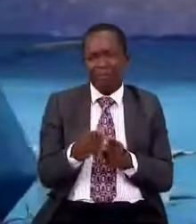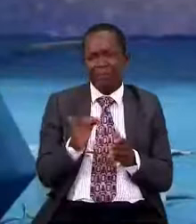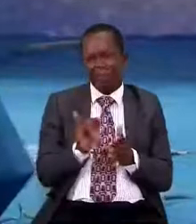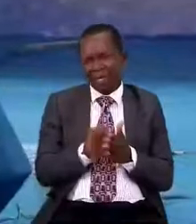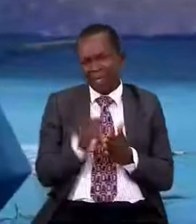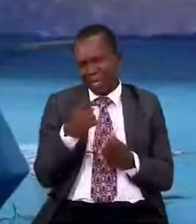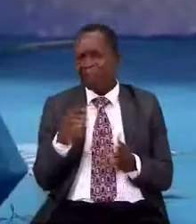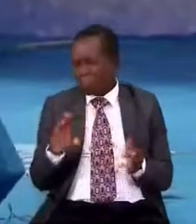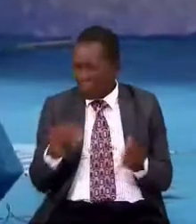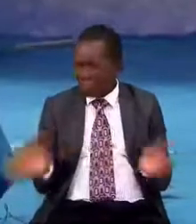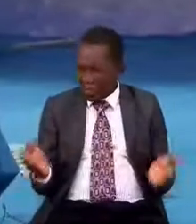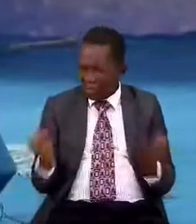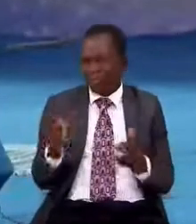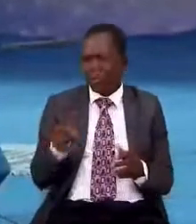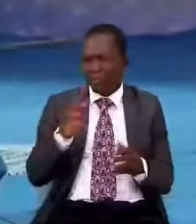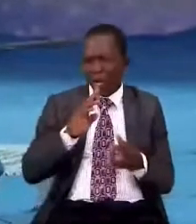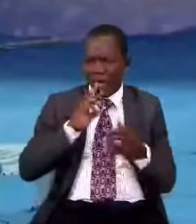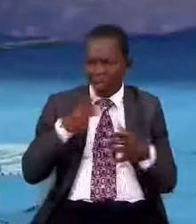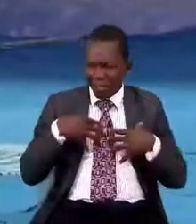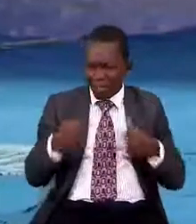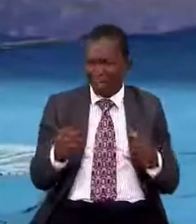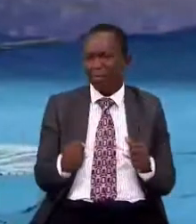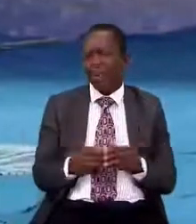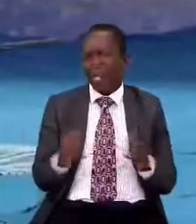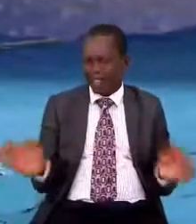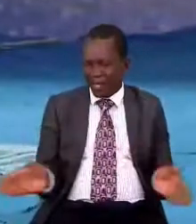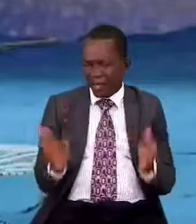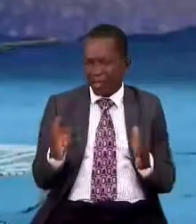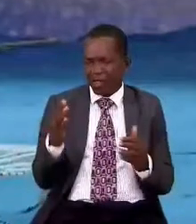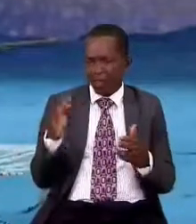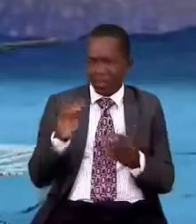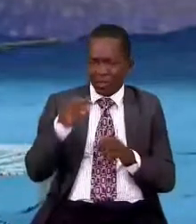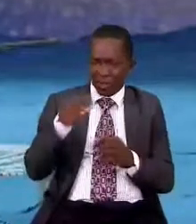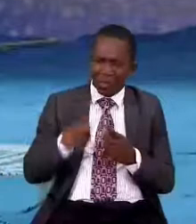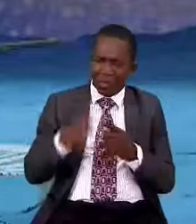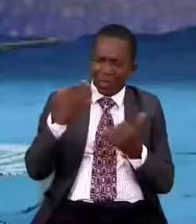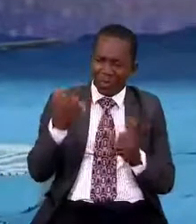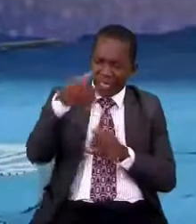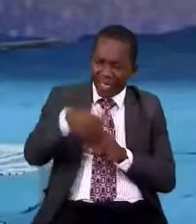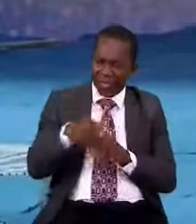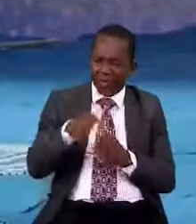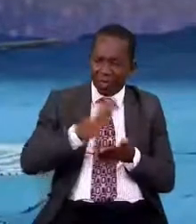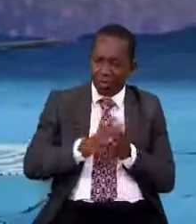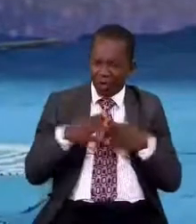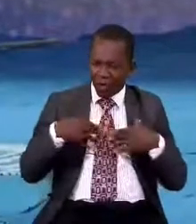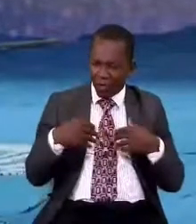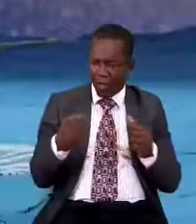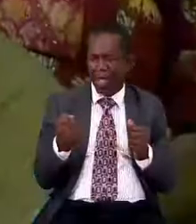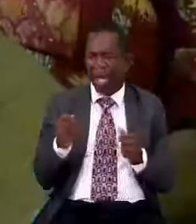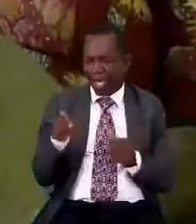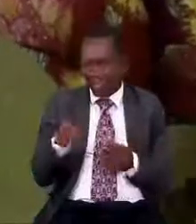ce soir, tu es en santé et doucement, ils se lèvent comme vous les